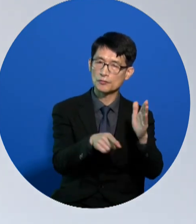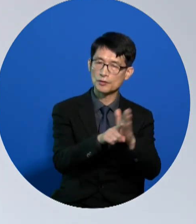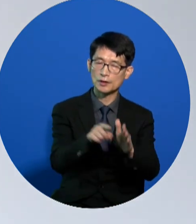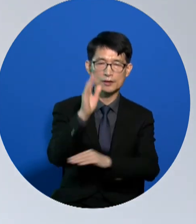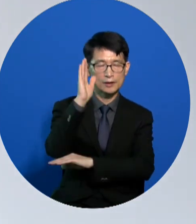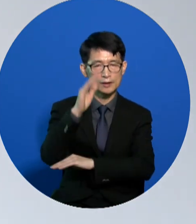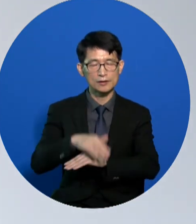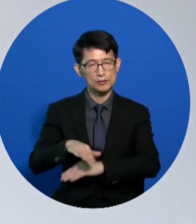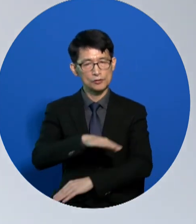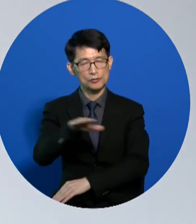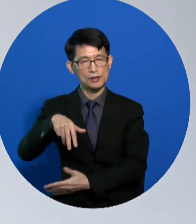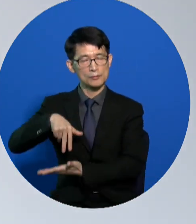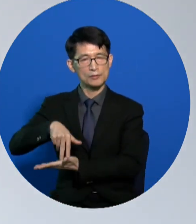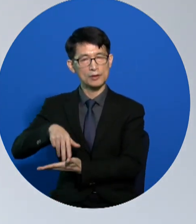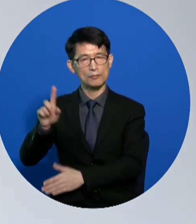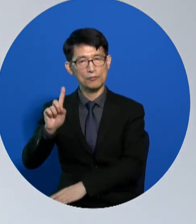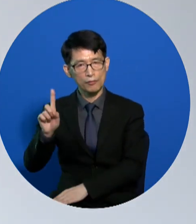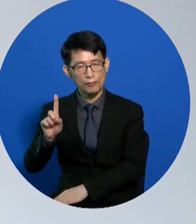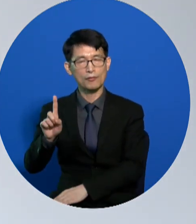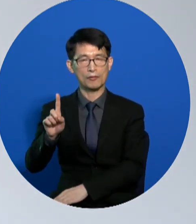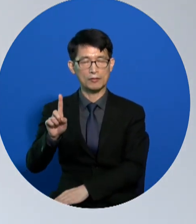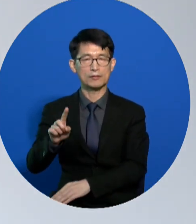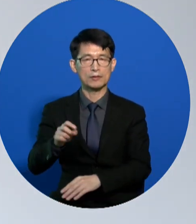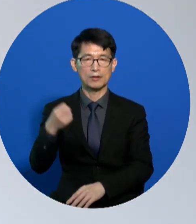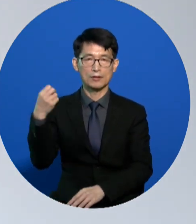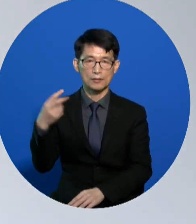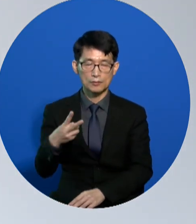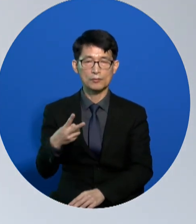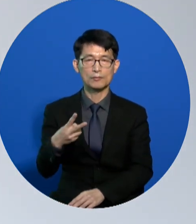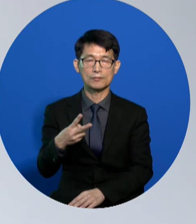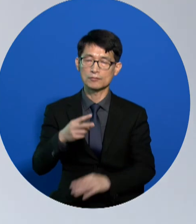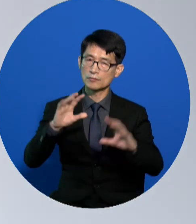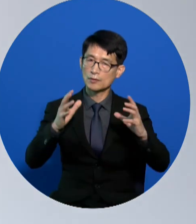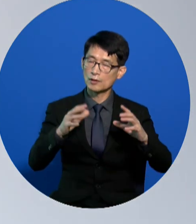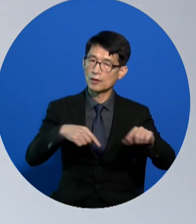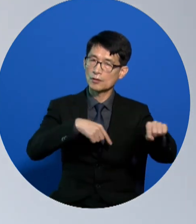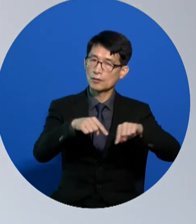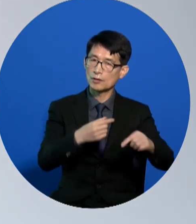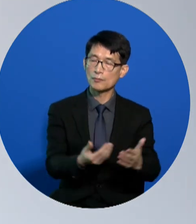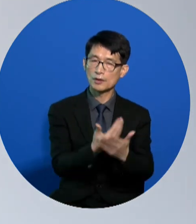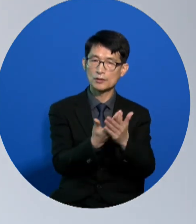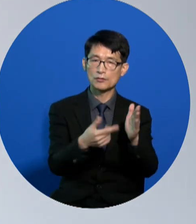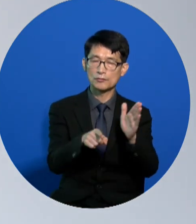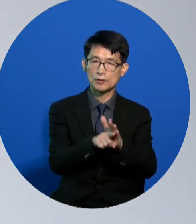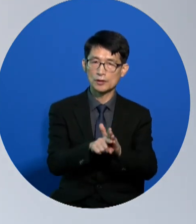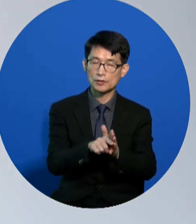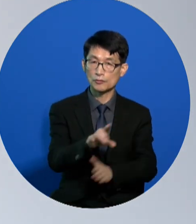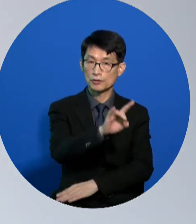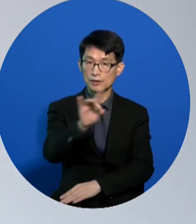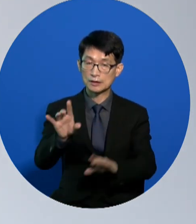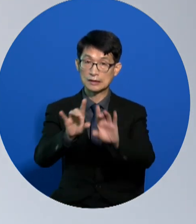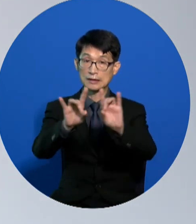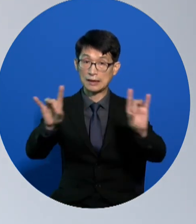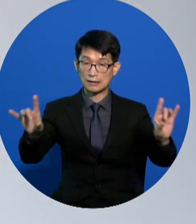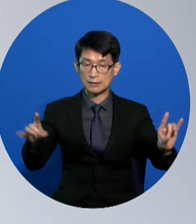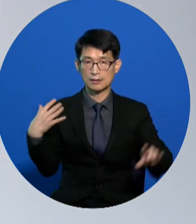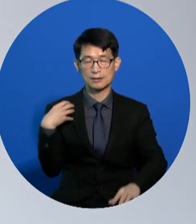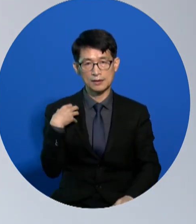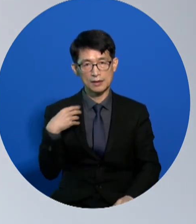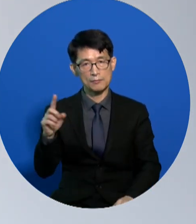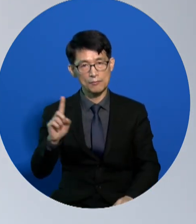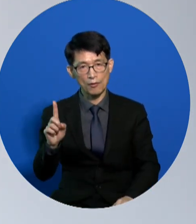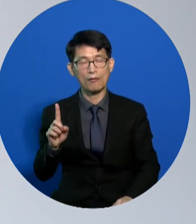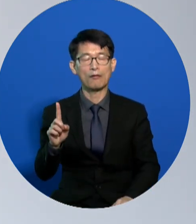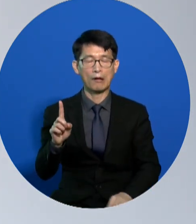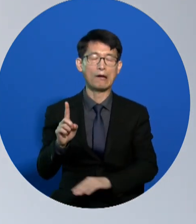어떤 일을 하고 있는가, 그리고 장애인 정책 발전을 위해서 어떤 역할들을 장애인 스스로가 해야 하는가 생각해 볼 수 있는 아주